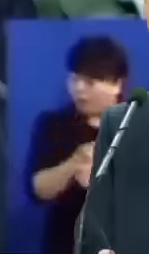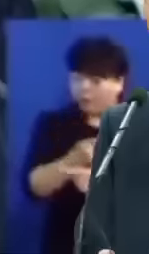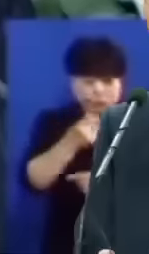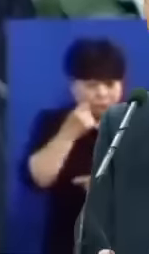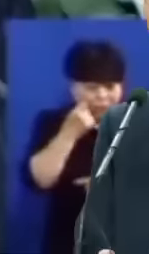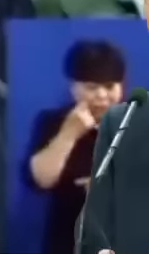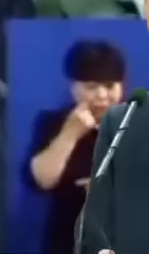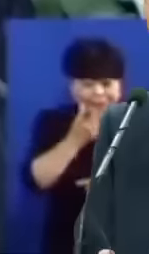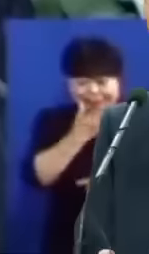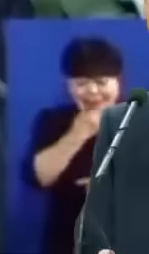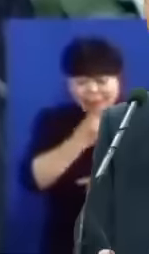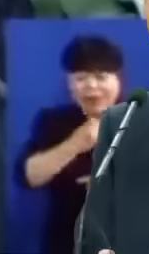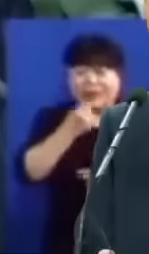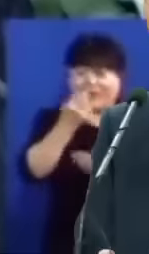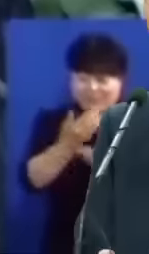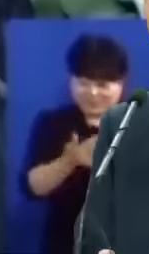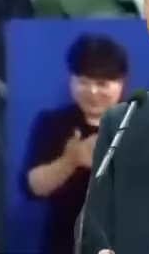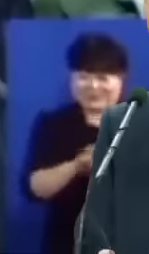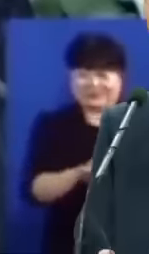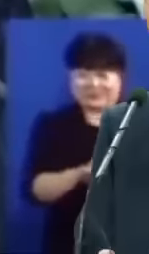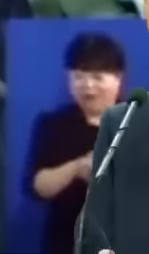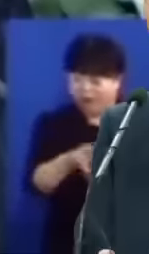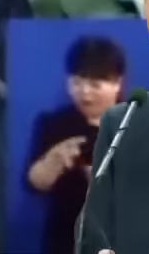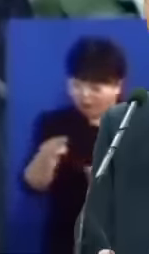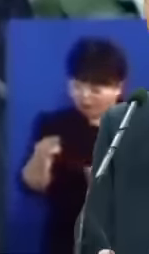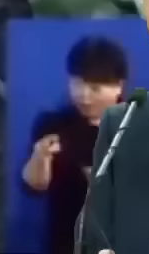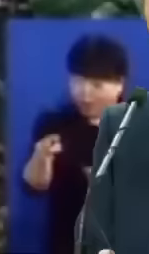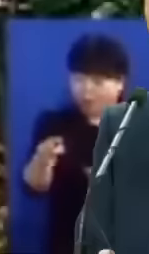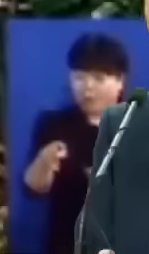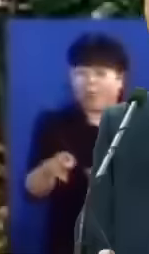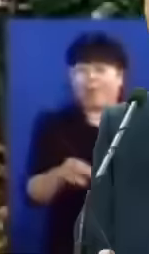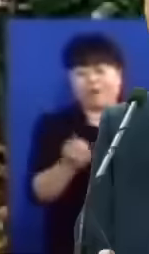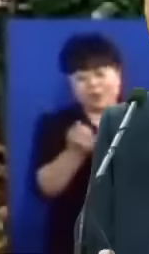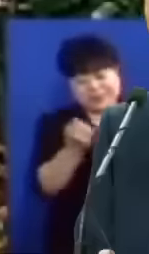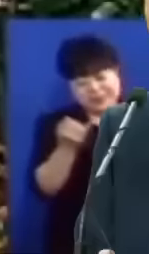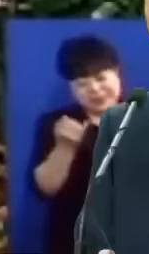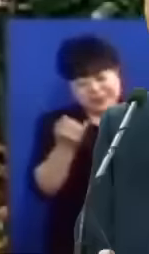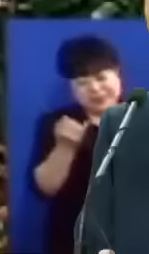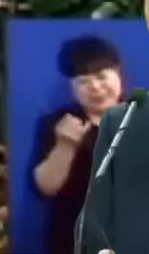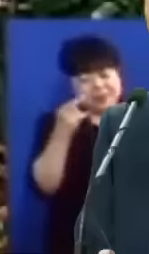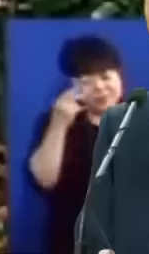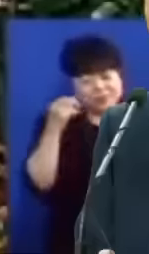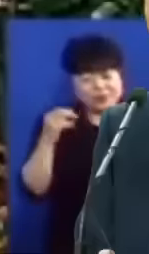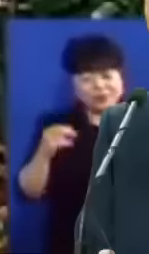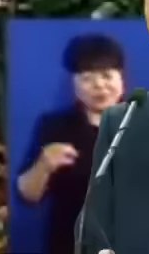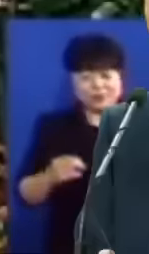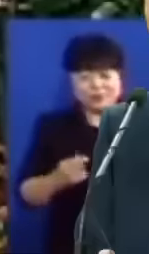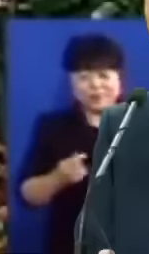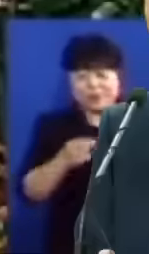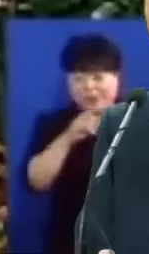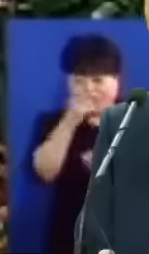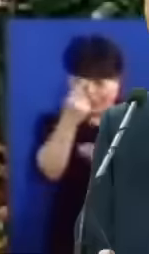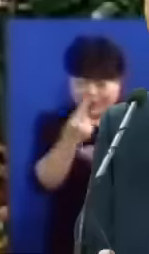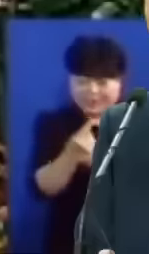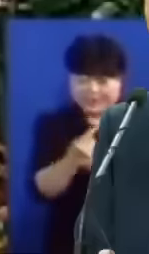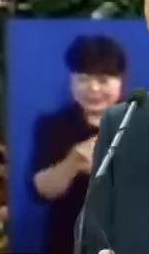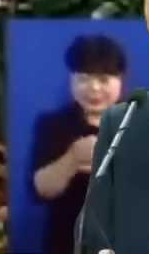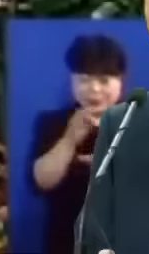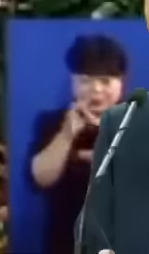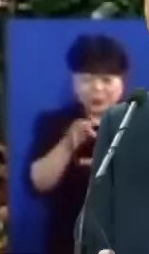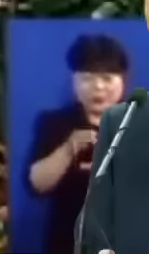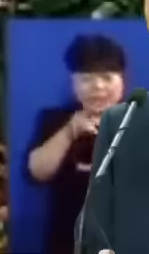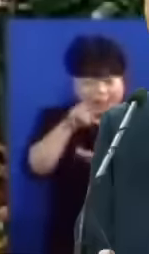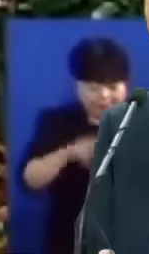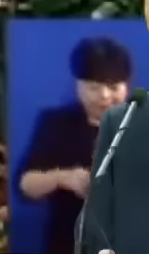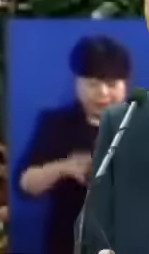없는 행복을 가지고 있더랍니다. 그래서 이 자매님은 미국으로 부랴부랴 돌아와서 자기 재산을